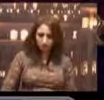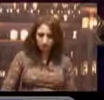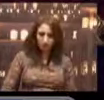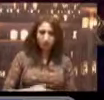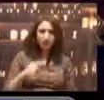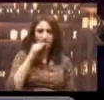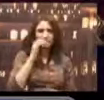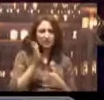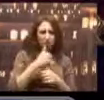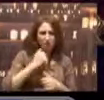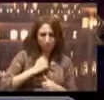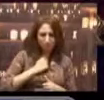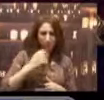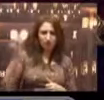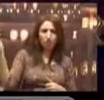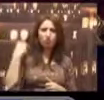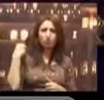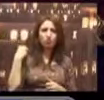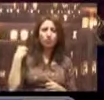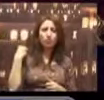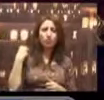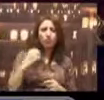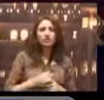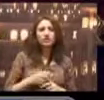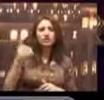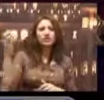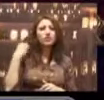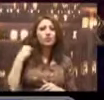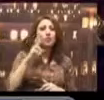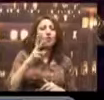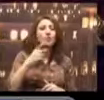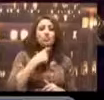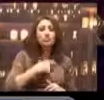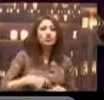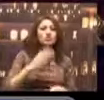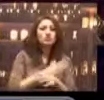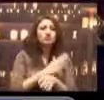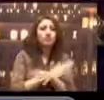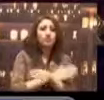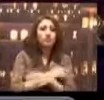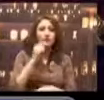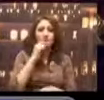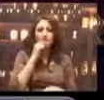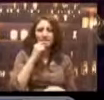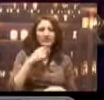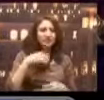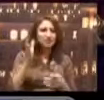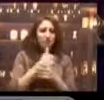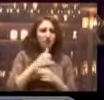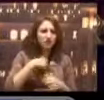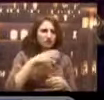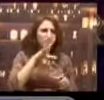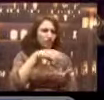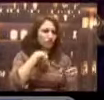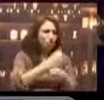مراتي، هي اللي كانت بتفوقني، لان انا كنت ساعات لانها هي اللي عانت من الشخصيه دي اكيد. بالظبط، يعني كنت برجع ساعات متقمص،